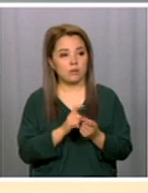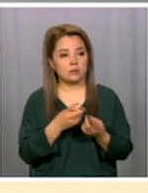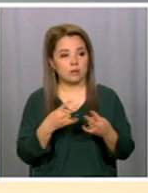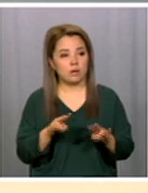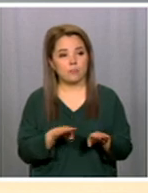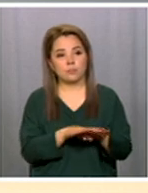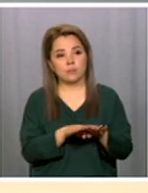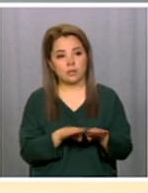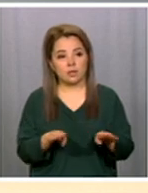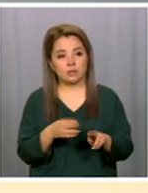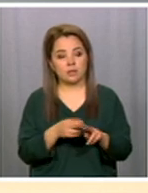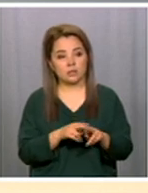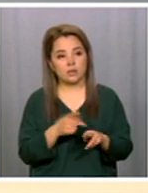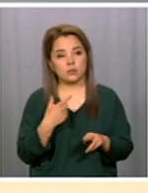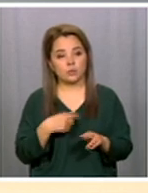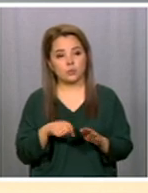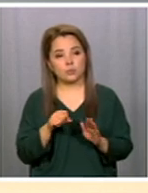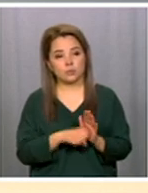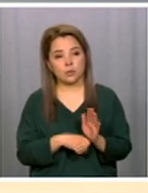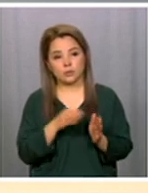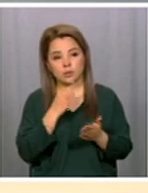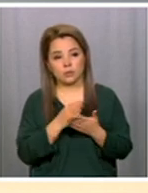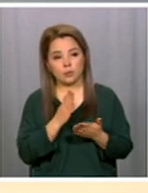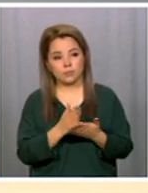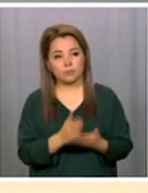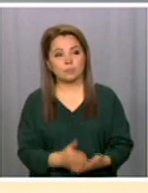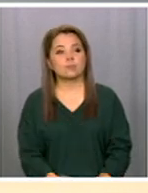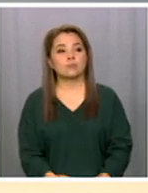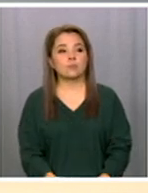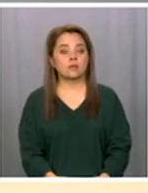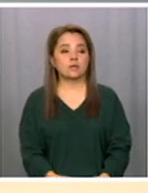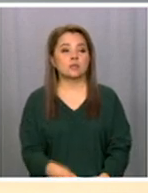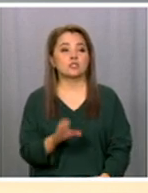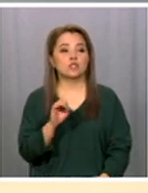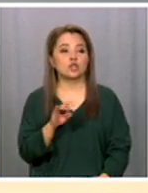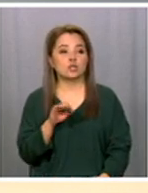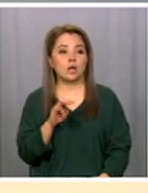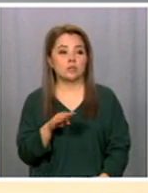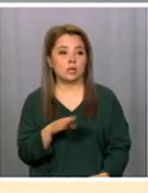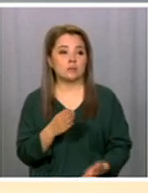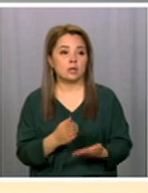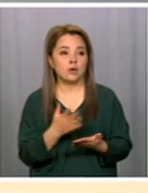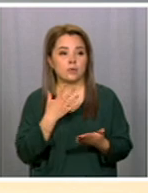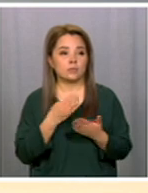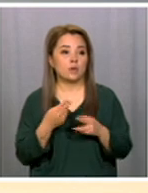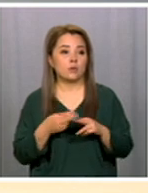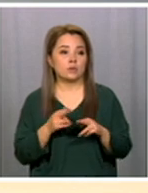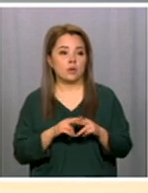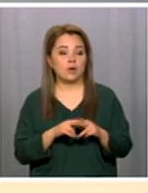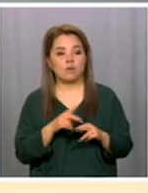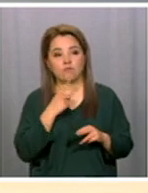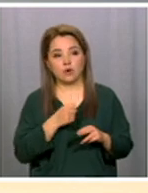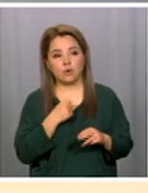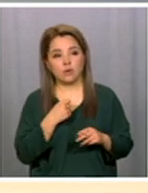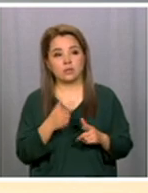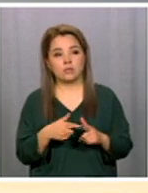приравнивается к дезертирству. Сержант – воинское звание младшего начальствующего